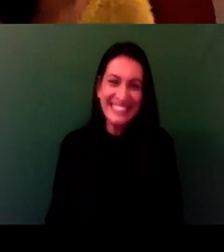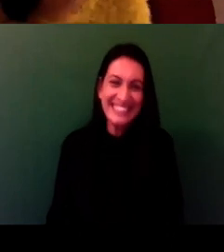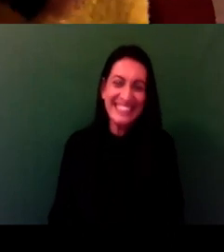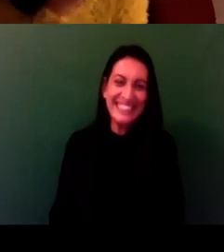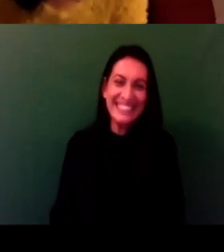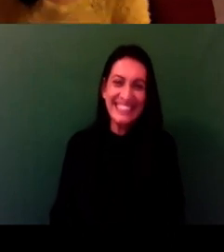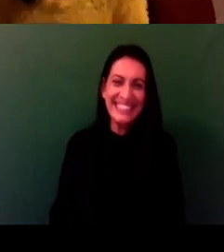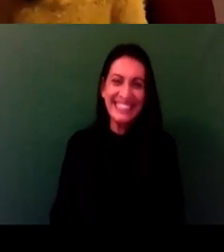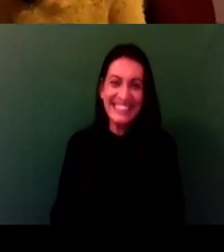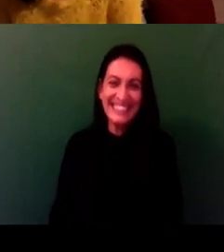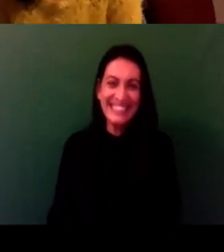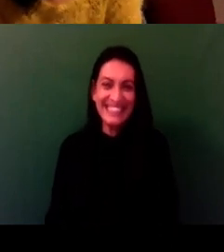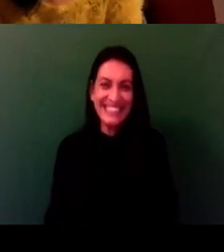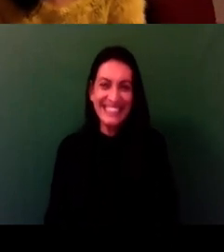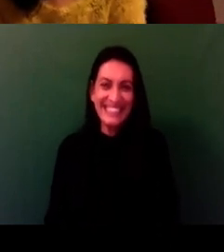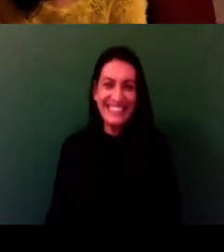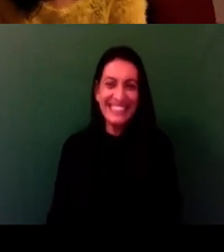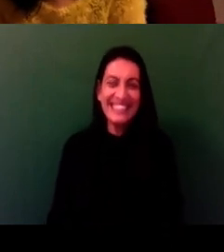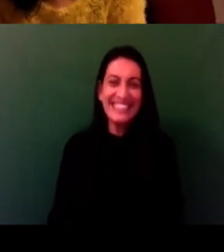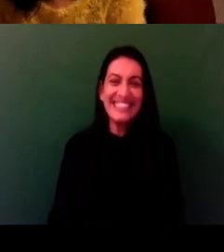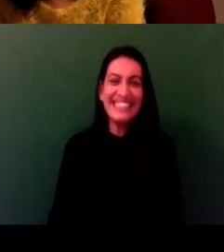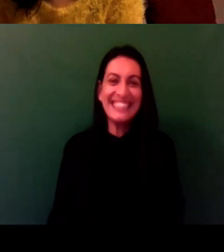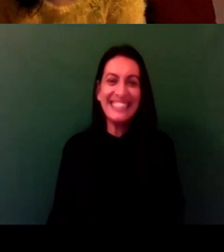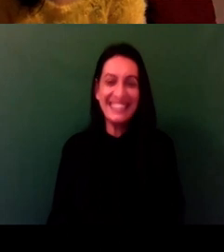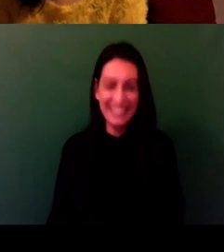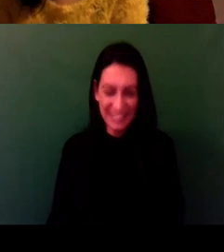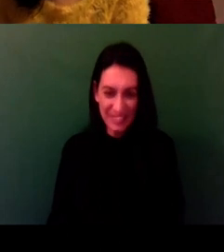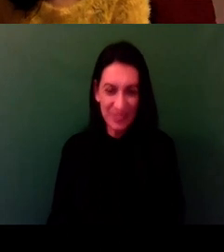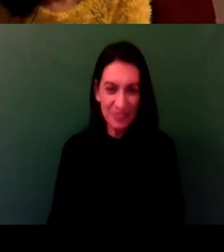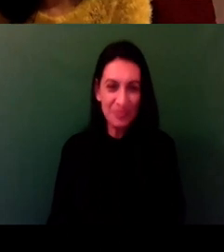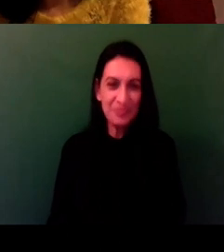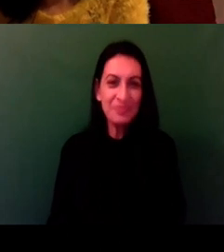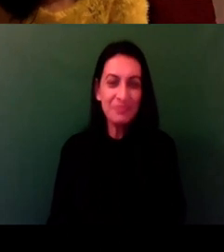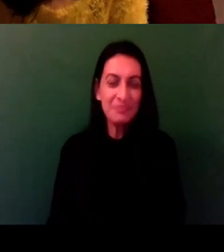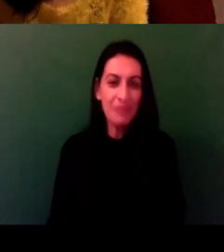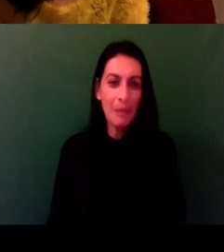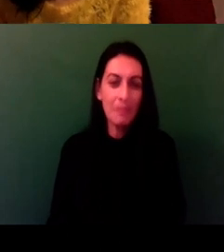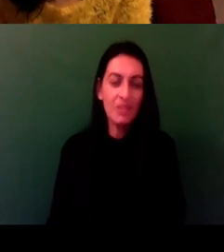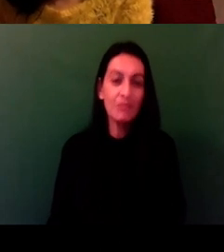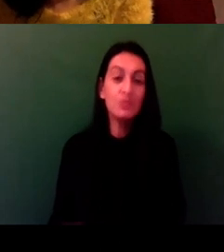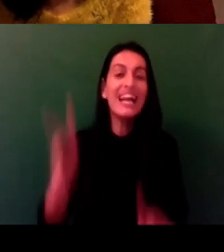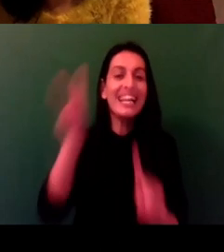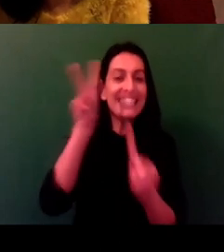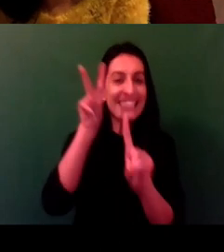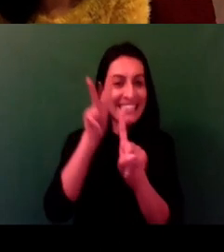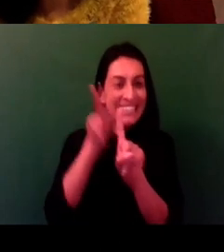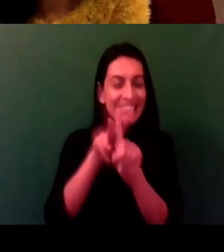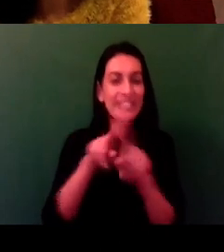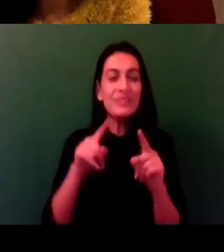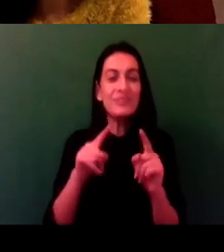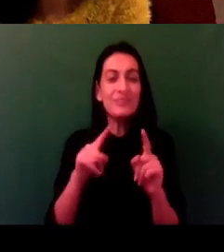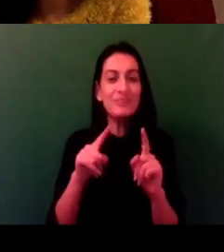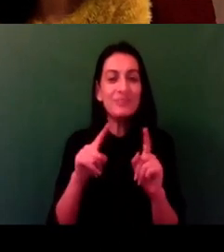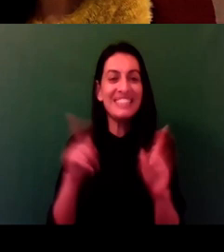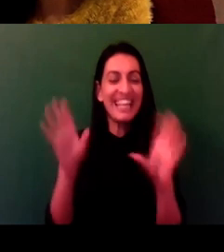soruyu sordun o da hazırlıksız yakalandı. Aslında yani burada katılım alanını özellikle belli projeler üzerinden son oturumda